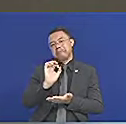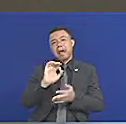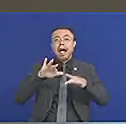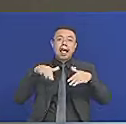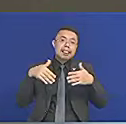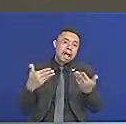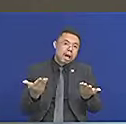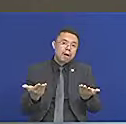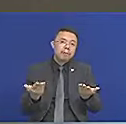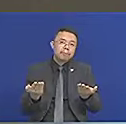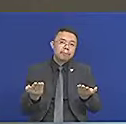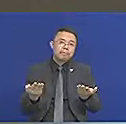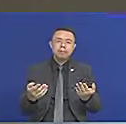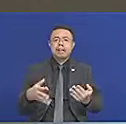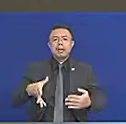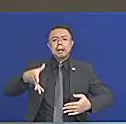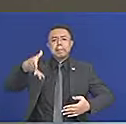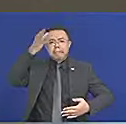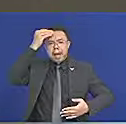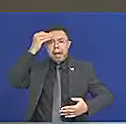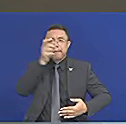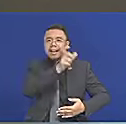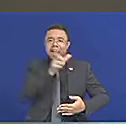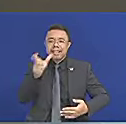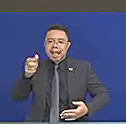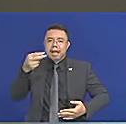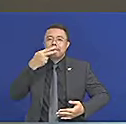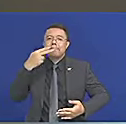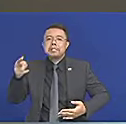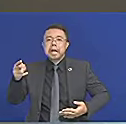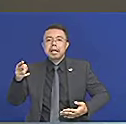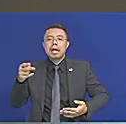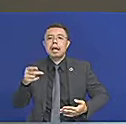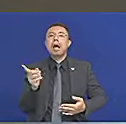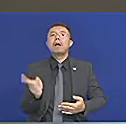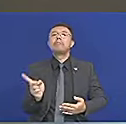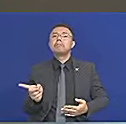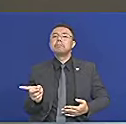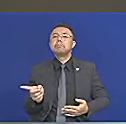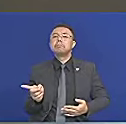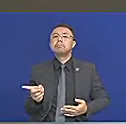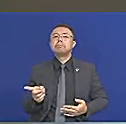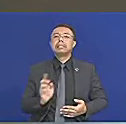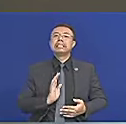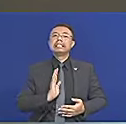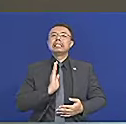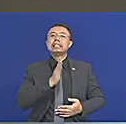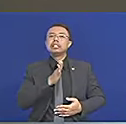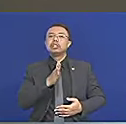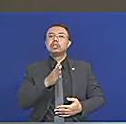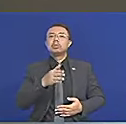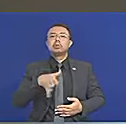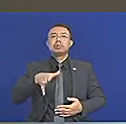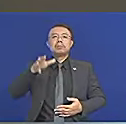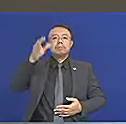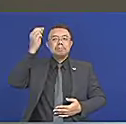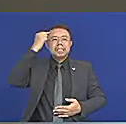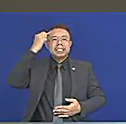Atau memahami kata percaya itu secara dangkal.